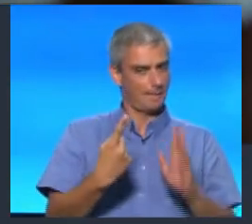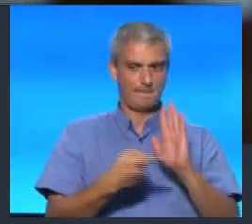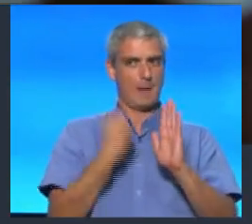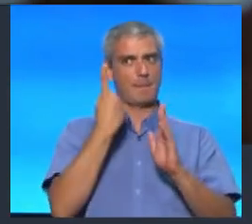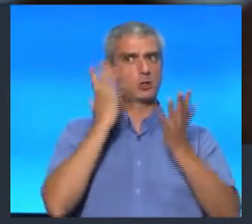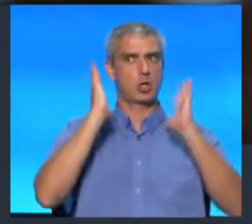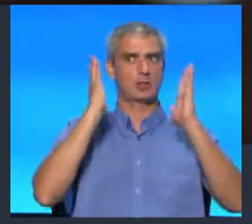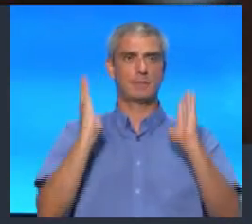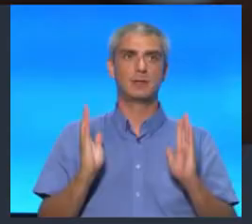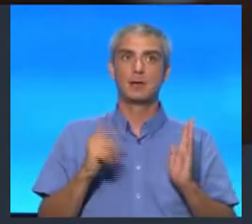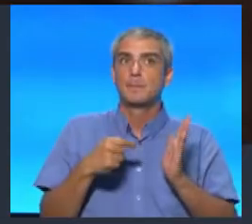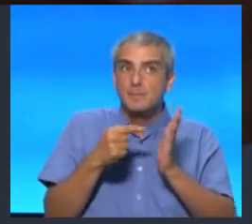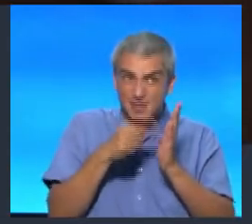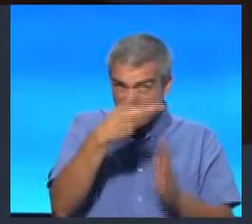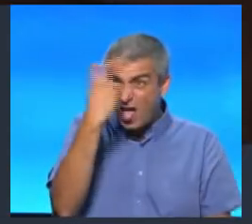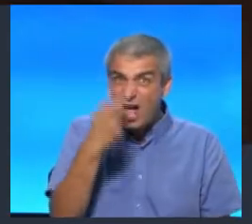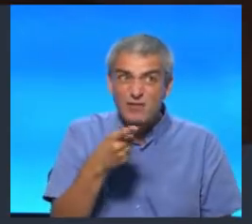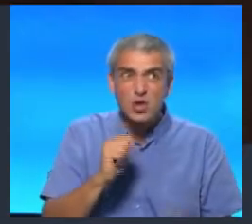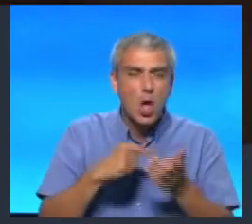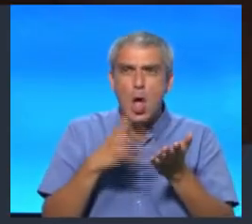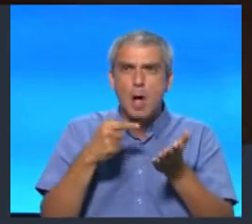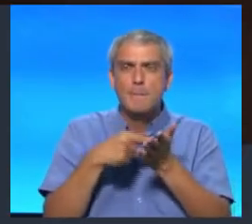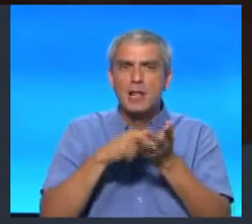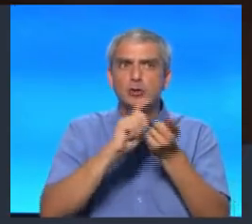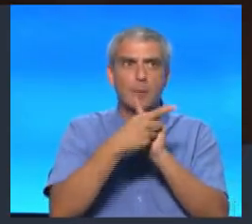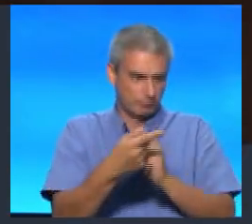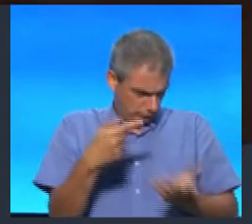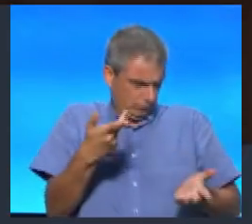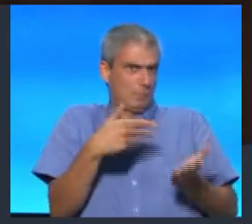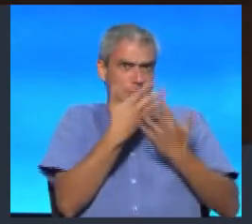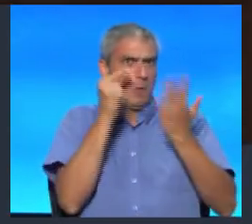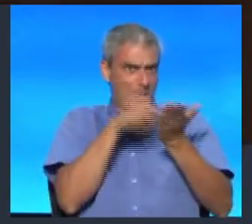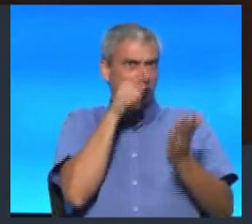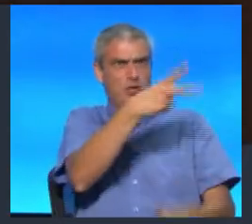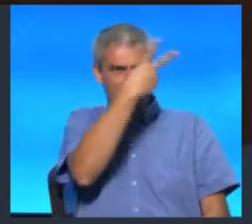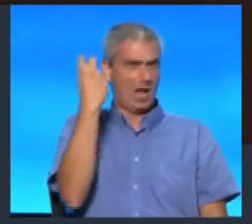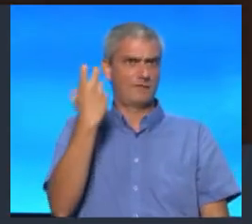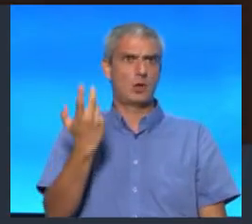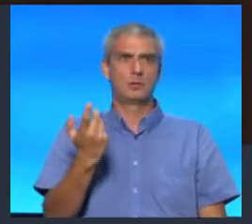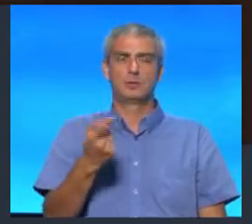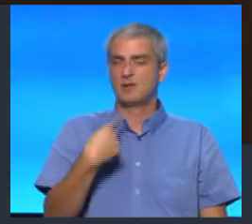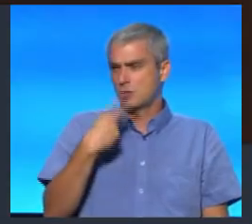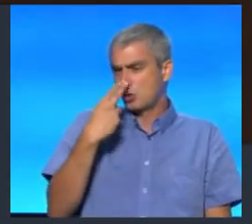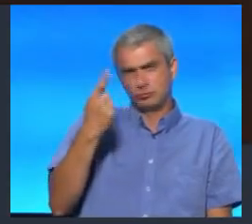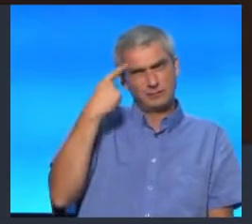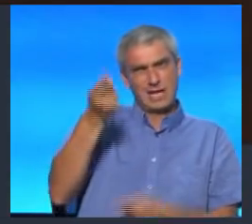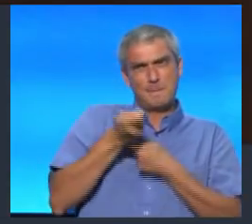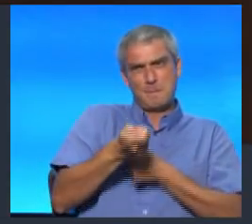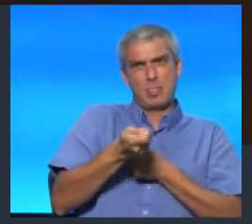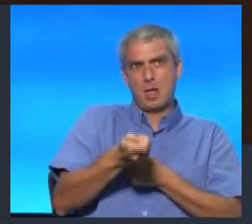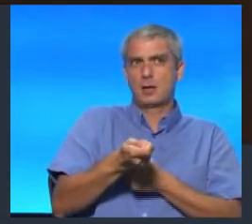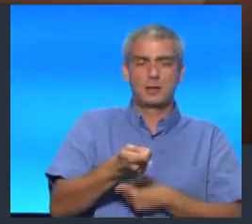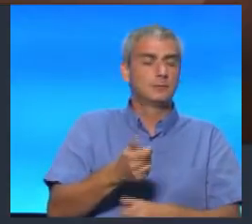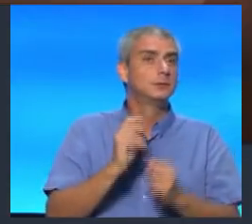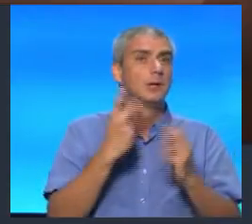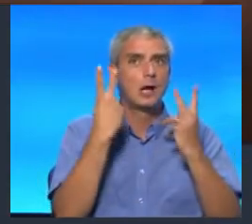מדי. בגלל שהן ערביות או כי היו מחליפות? חד משמעי, בגלל שהן ערביות. נראה לי זאת המנקה. חשוב